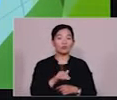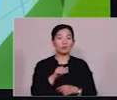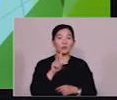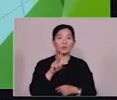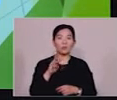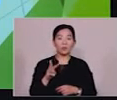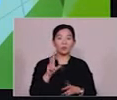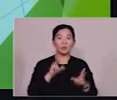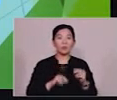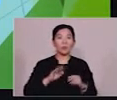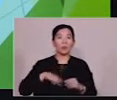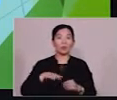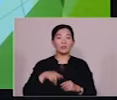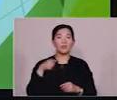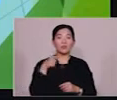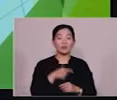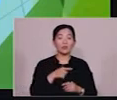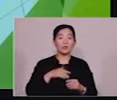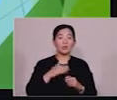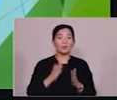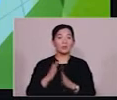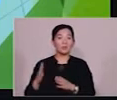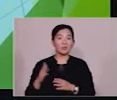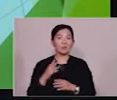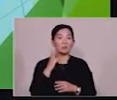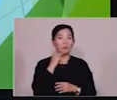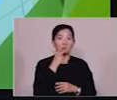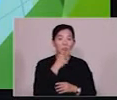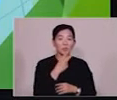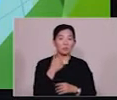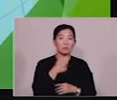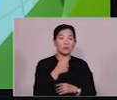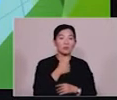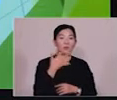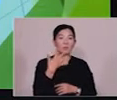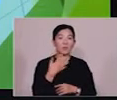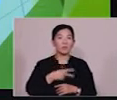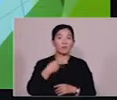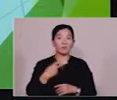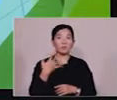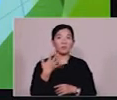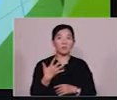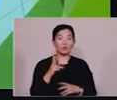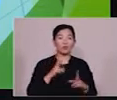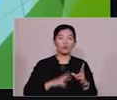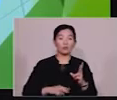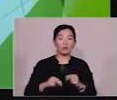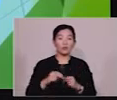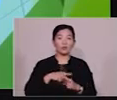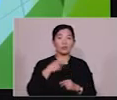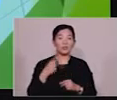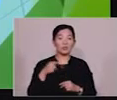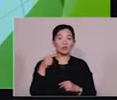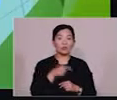нас после тысячи разряда стоит цифра 5 справа от нее. 5 у нас равна 5, значит, к